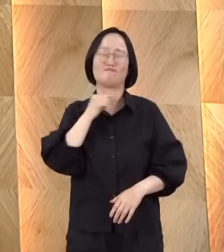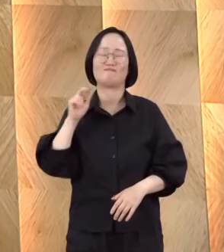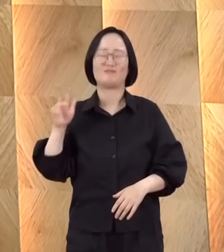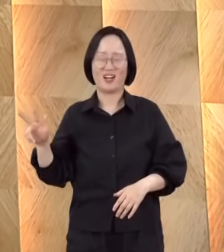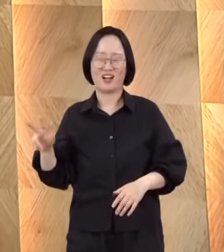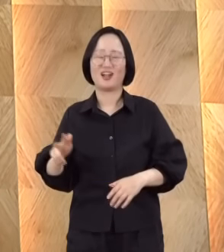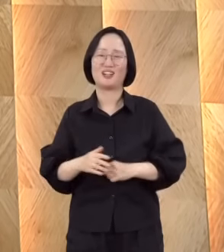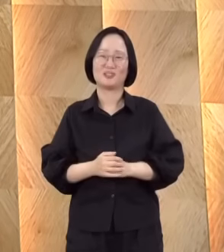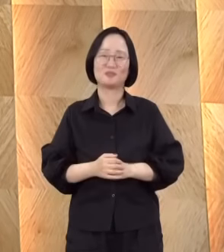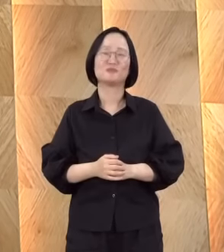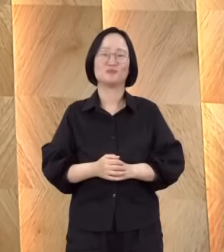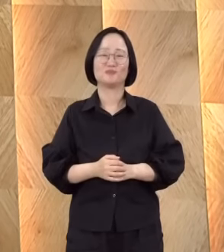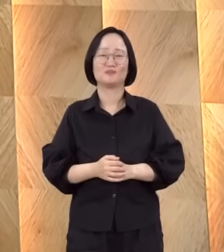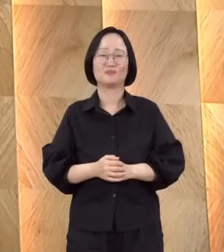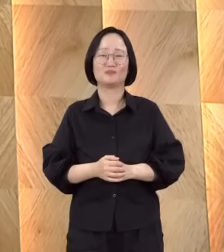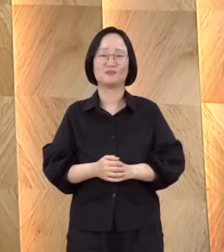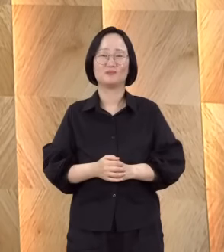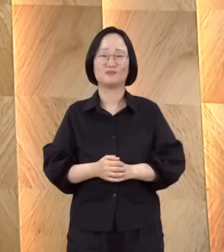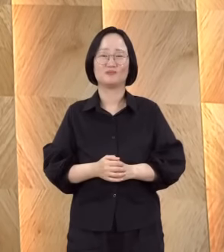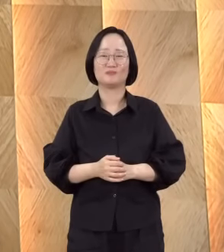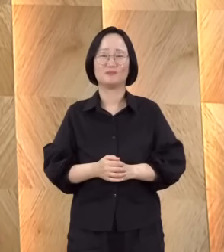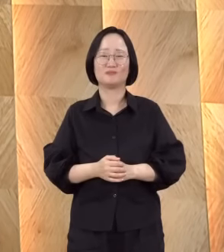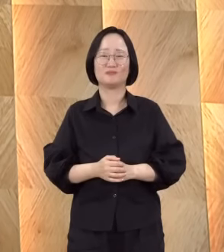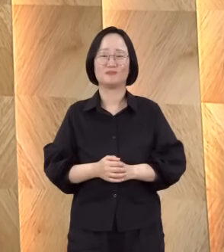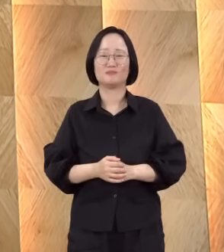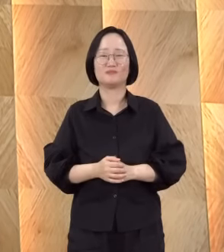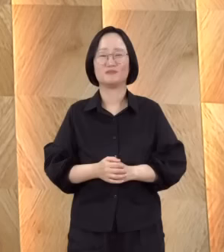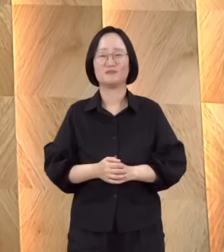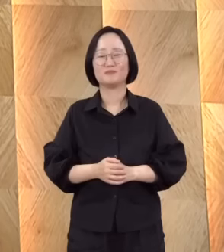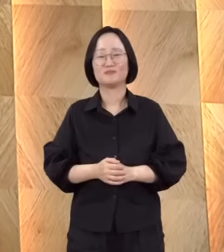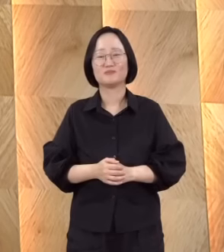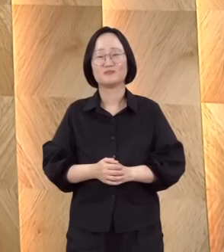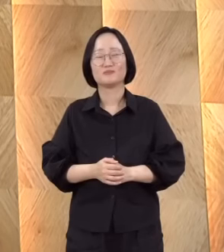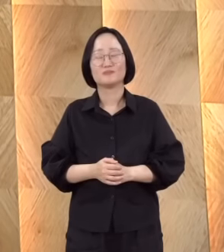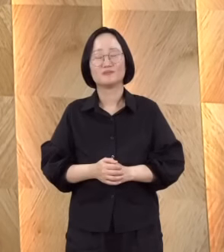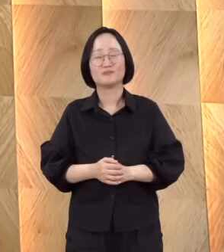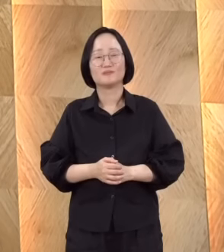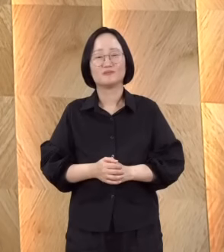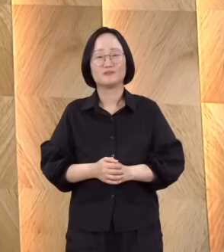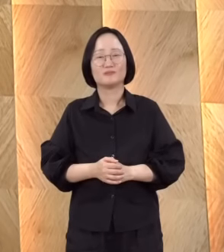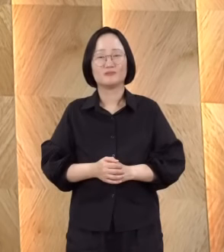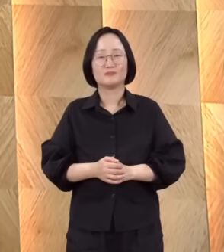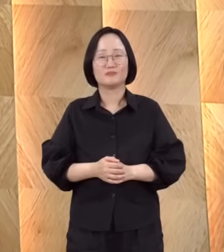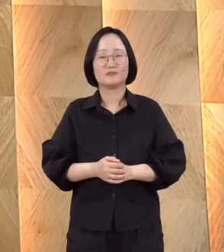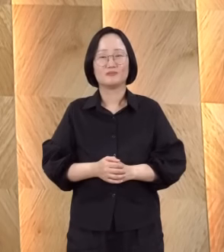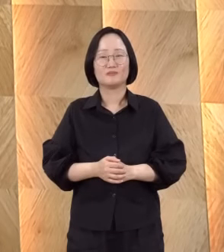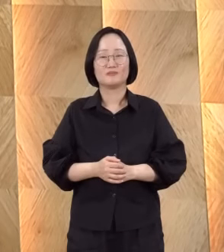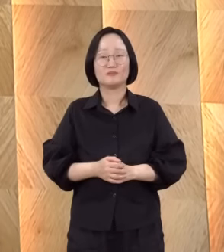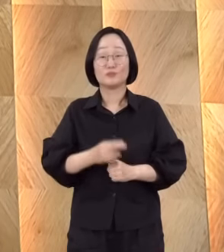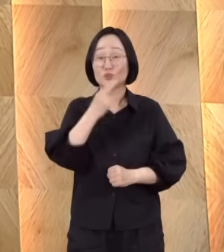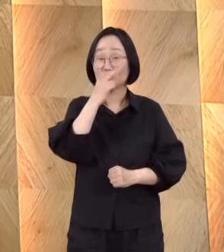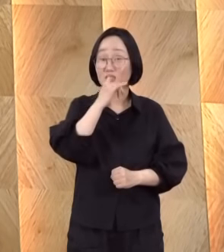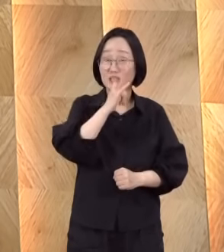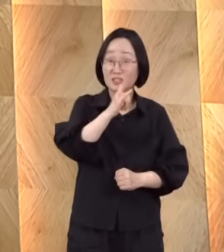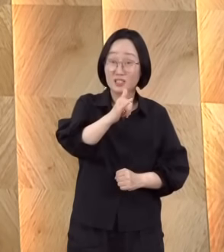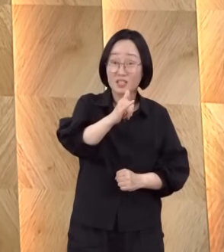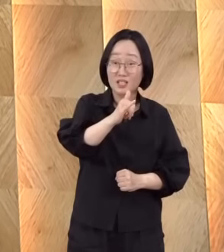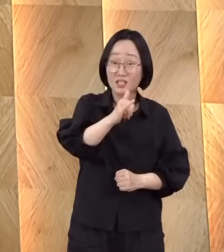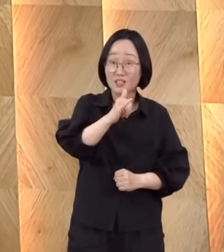구제하시는게 우리 불보살님의 원력이 그래서 우리